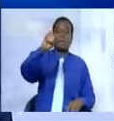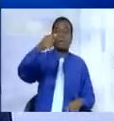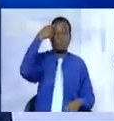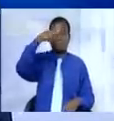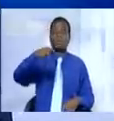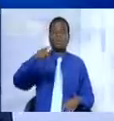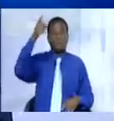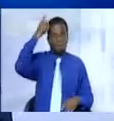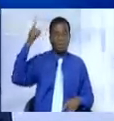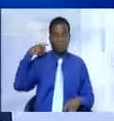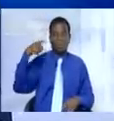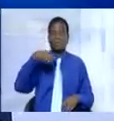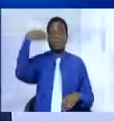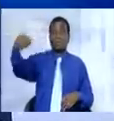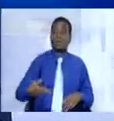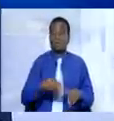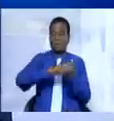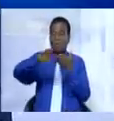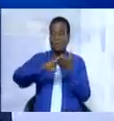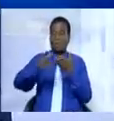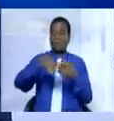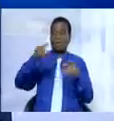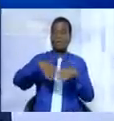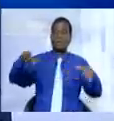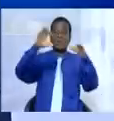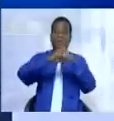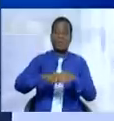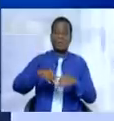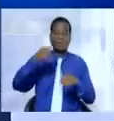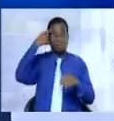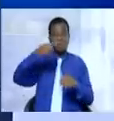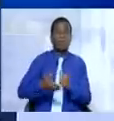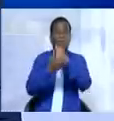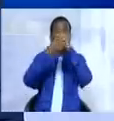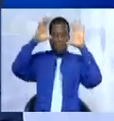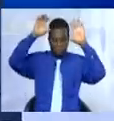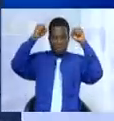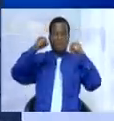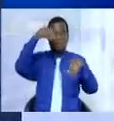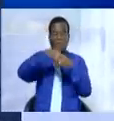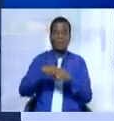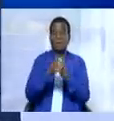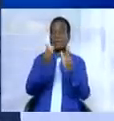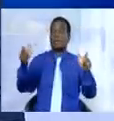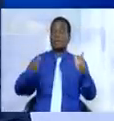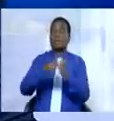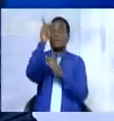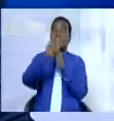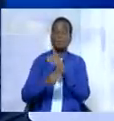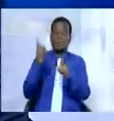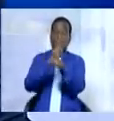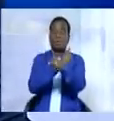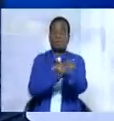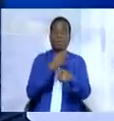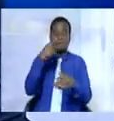député Traoré Mariam de les inviter au pardon et à la cohésion afin d'aider le chef de l'État dans son vaste projet de